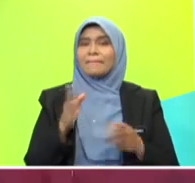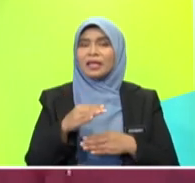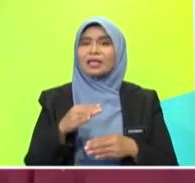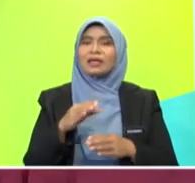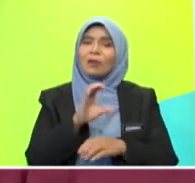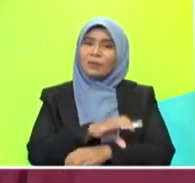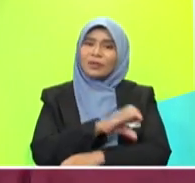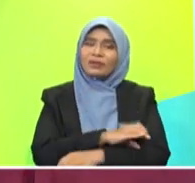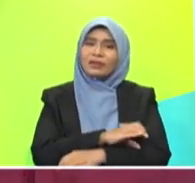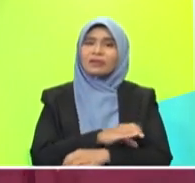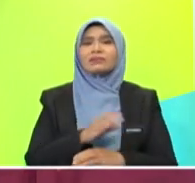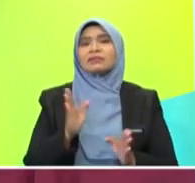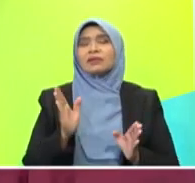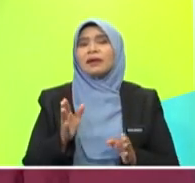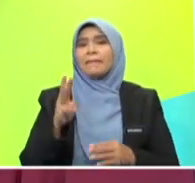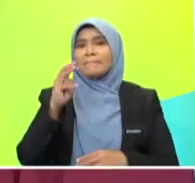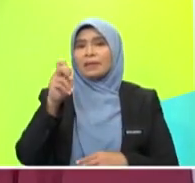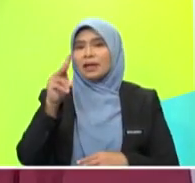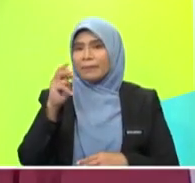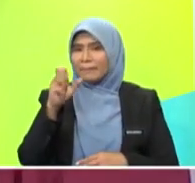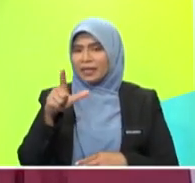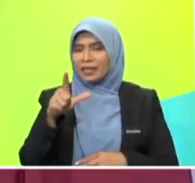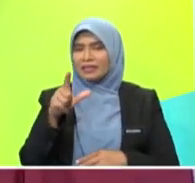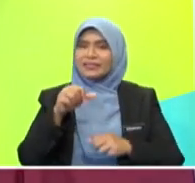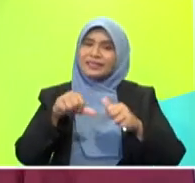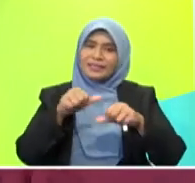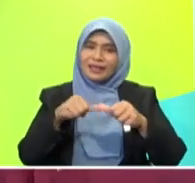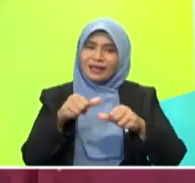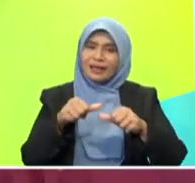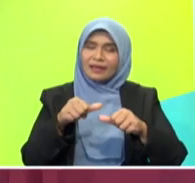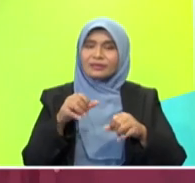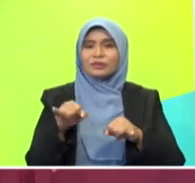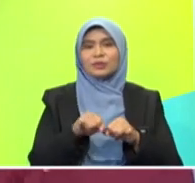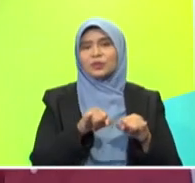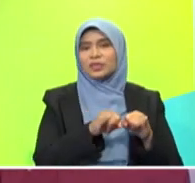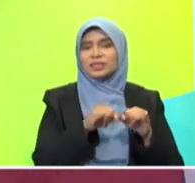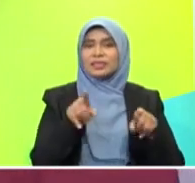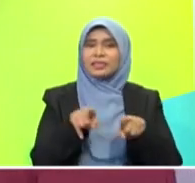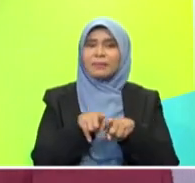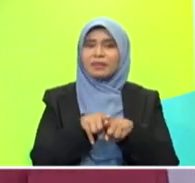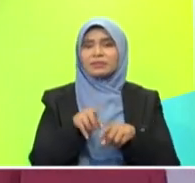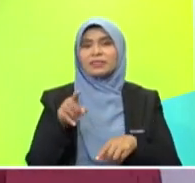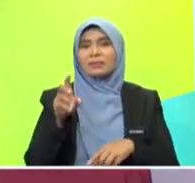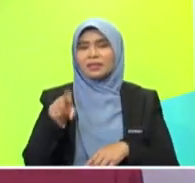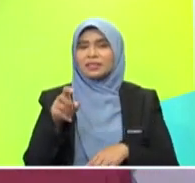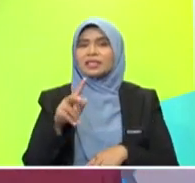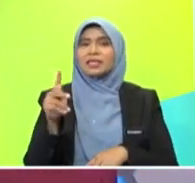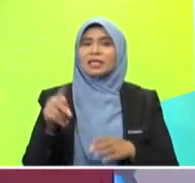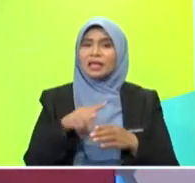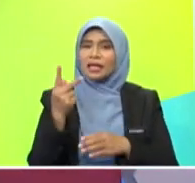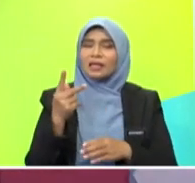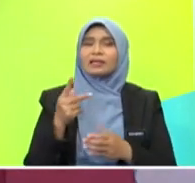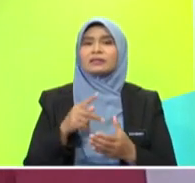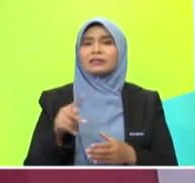mak-mak size kamu perlu memastikan semua ala-ala diletakkan balik Hah sebelum keluar tersebut